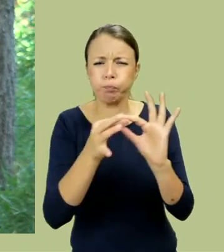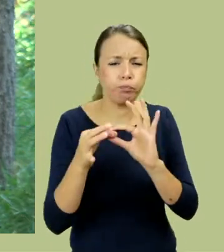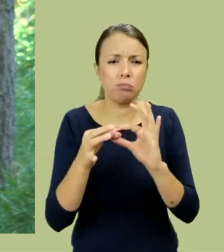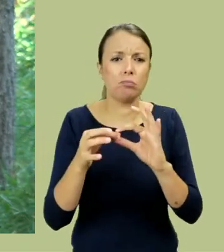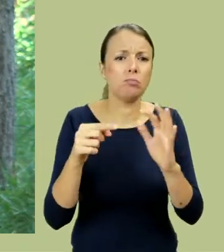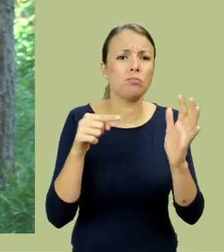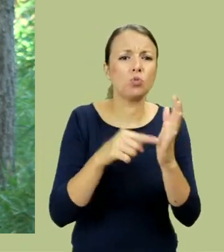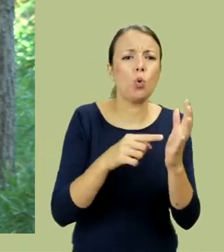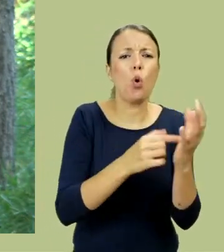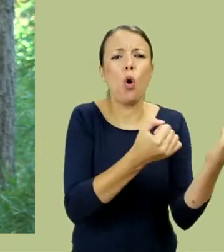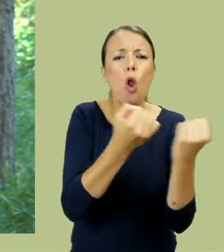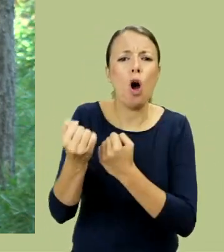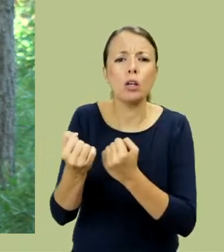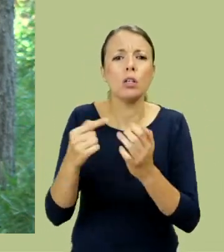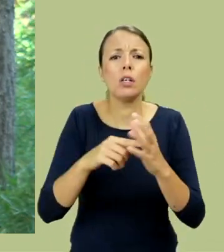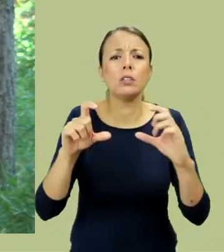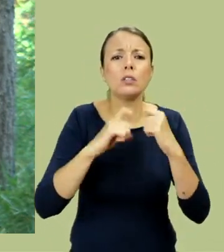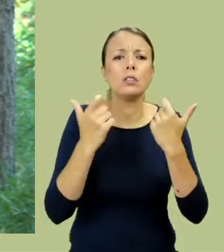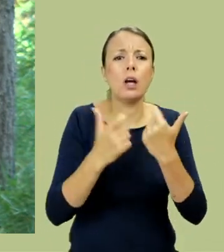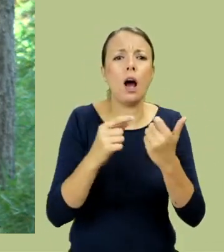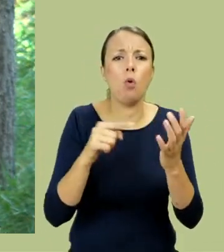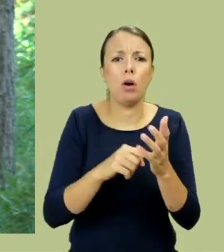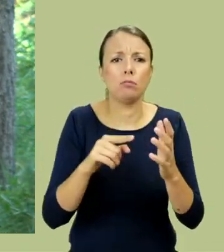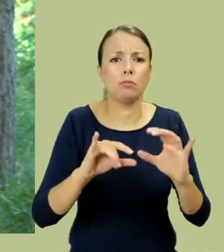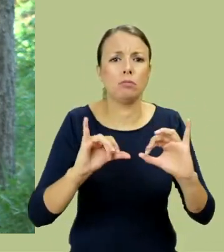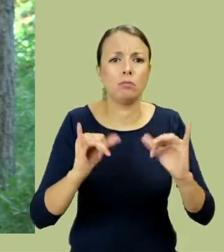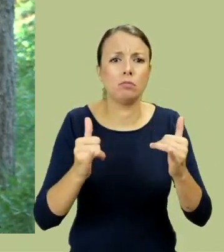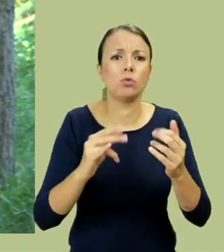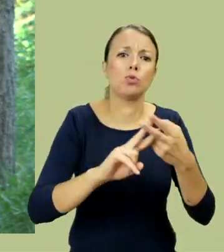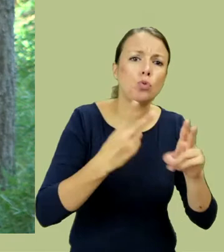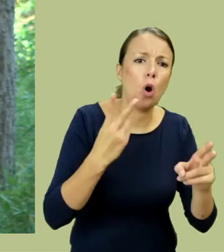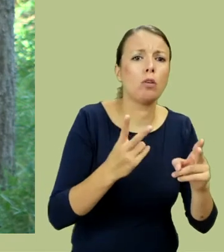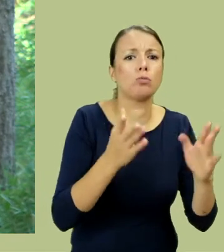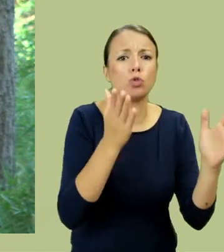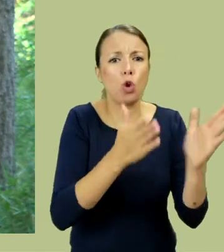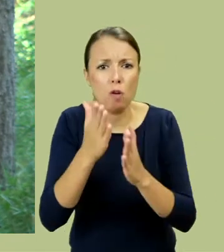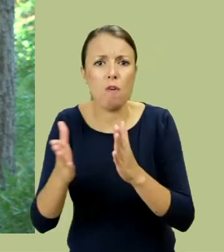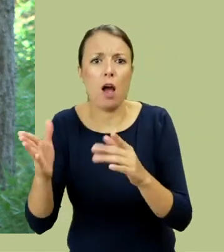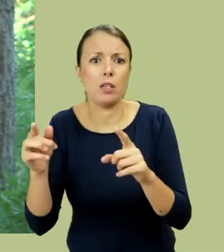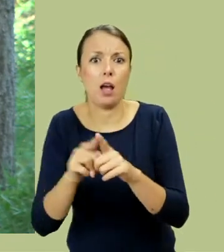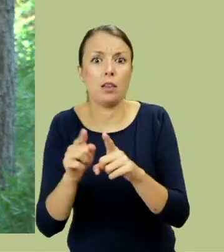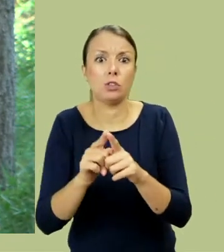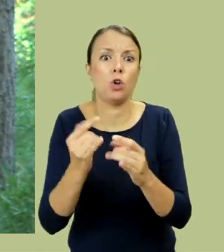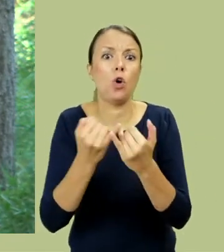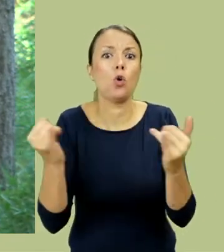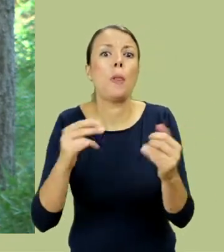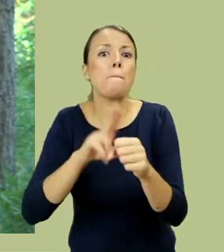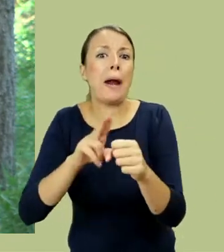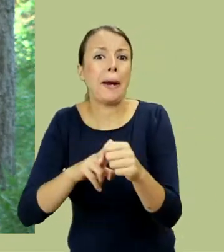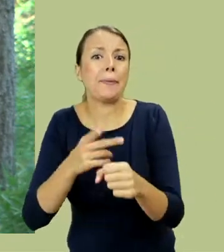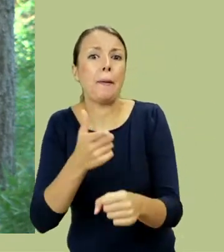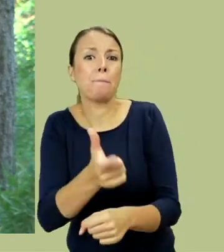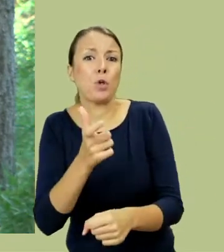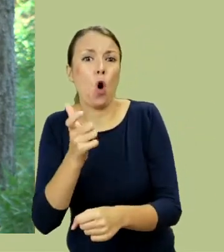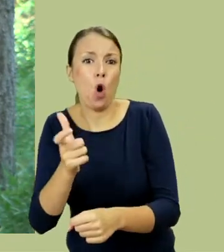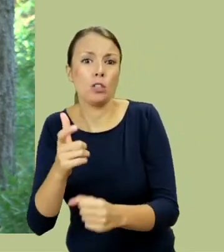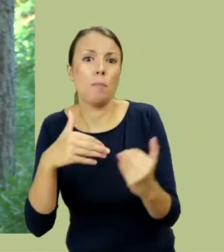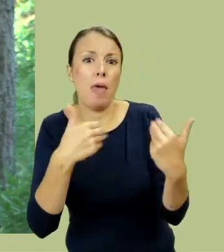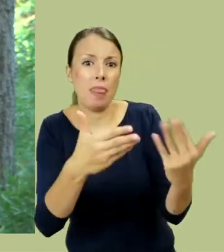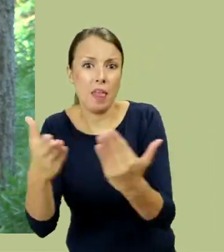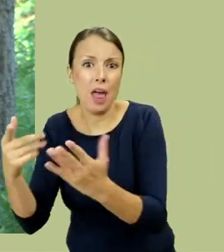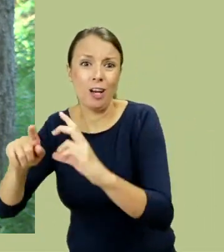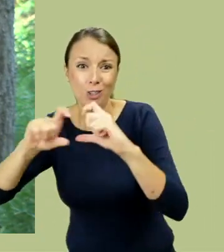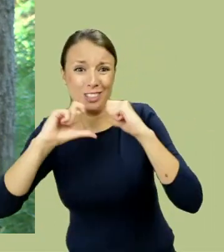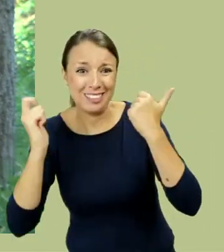pobierania, przygotowywania, pozyskiwania i magazynowania składów broni. Dlaczego? No,